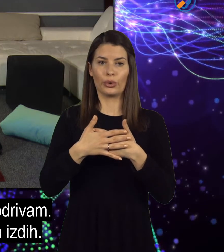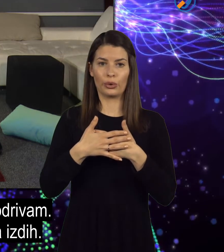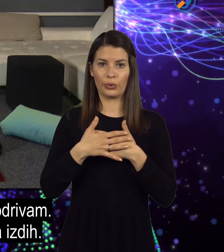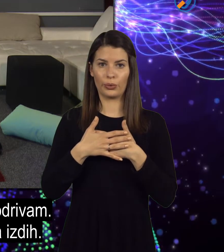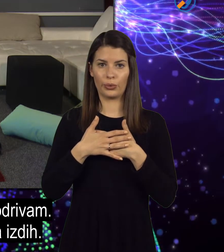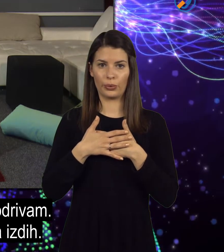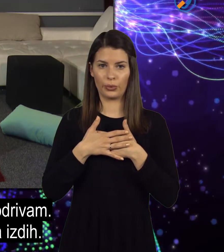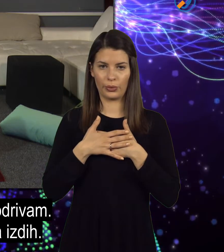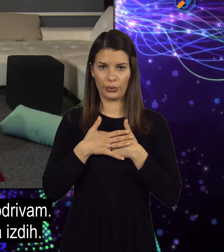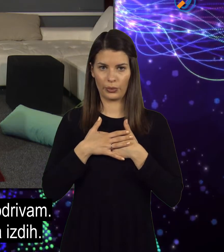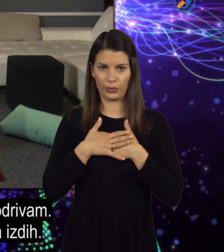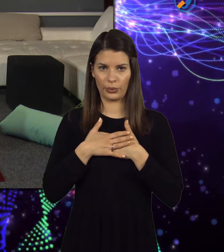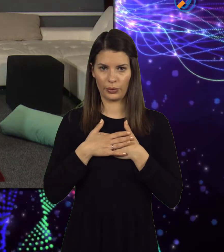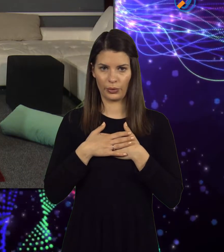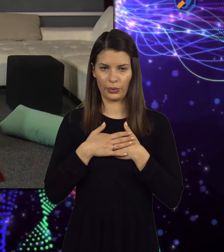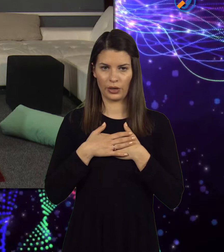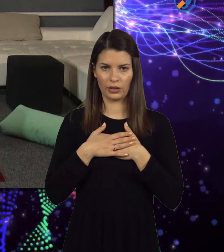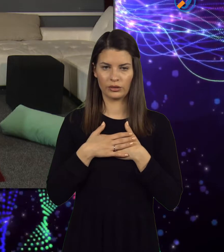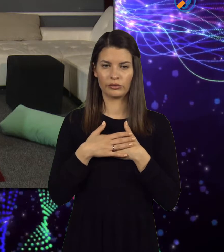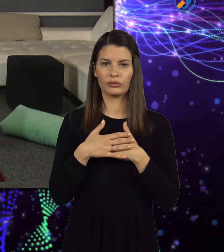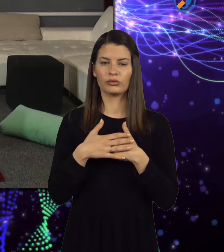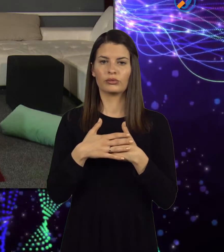In na izdih.